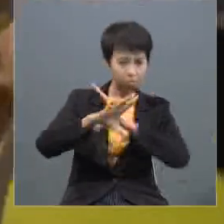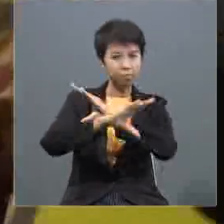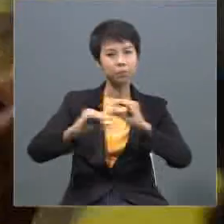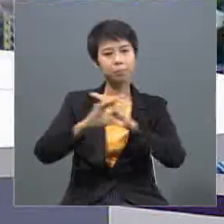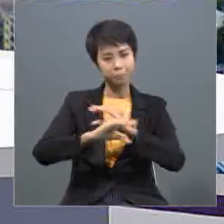ครับ